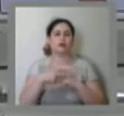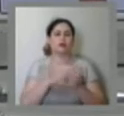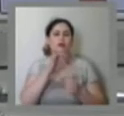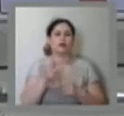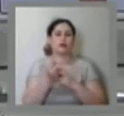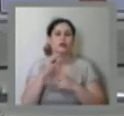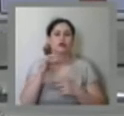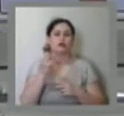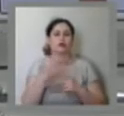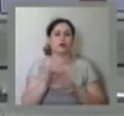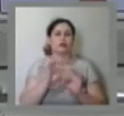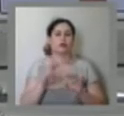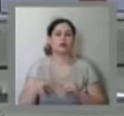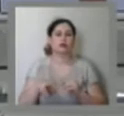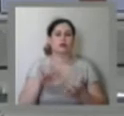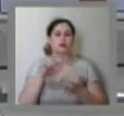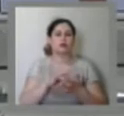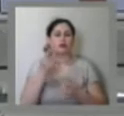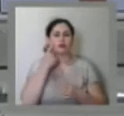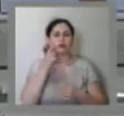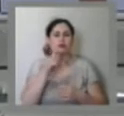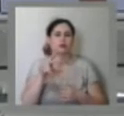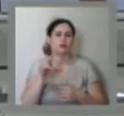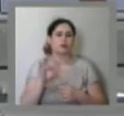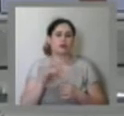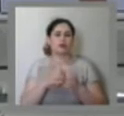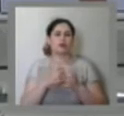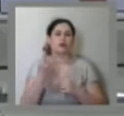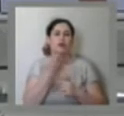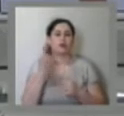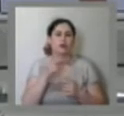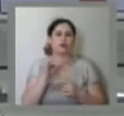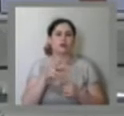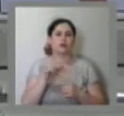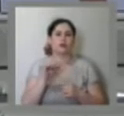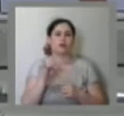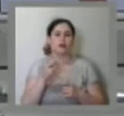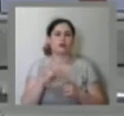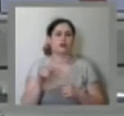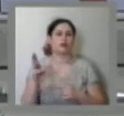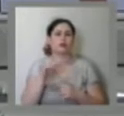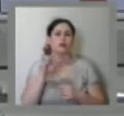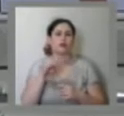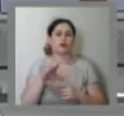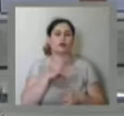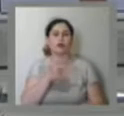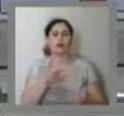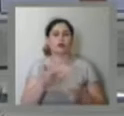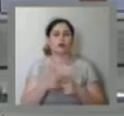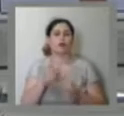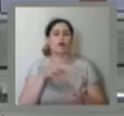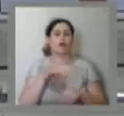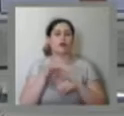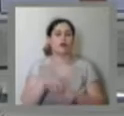червня, розказує директор Центру оцінювання якості освіти у Херсонській області Максим Кирпенко, усі пункти були готові до проведення пробного